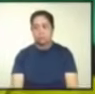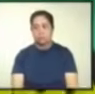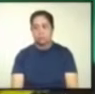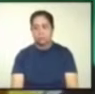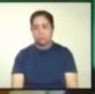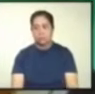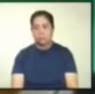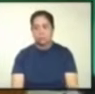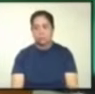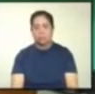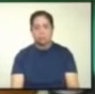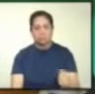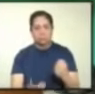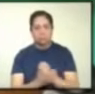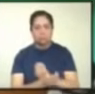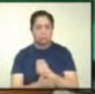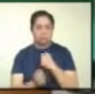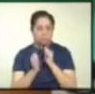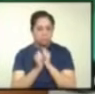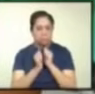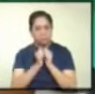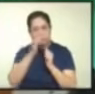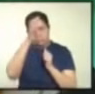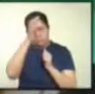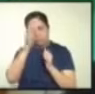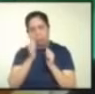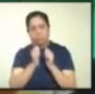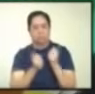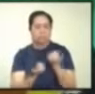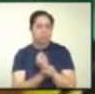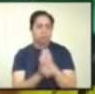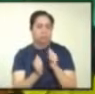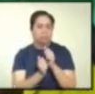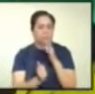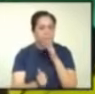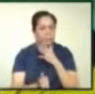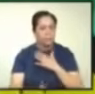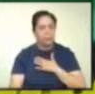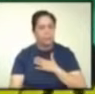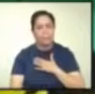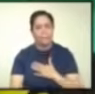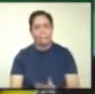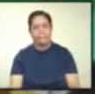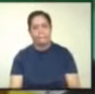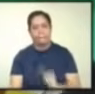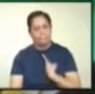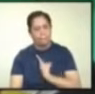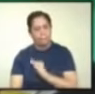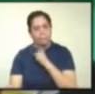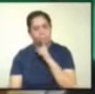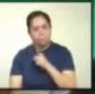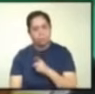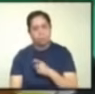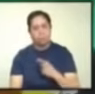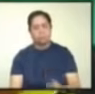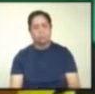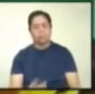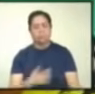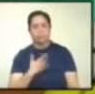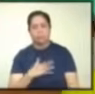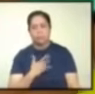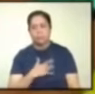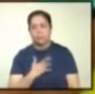Sana nandito ka lang sa amin, tabi ni Mama. masakit talaga yung pagiramdam